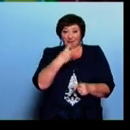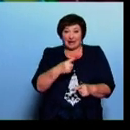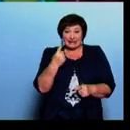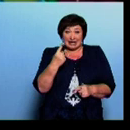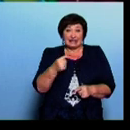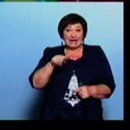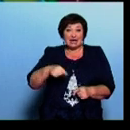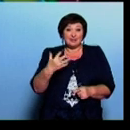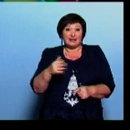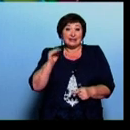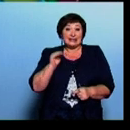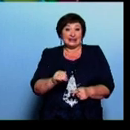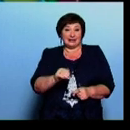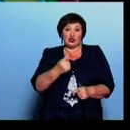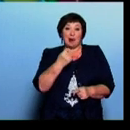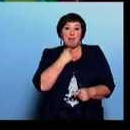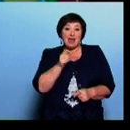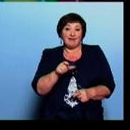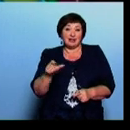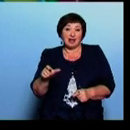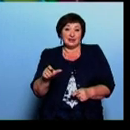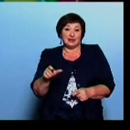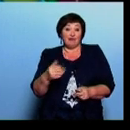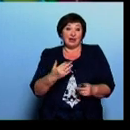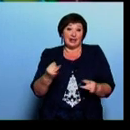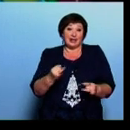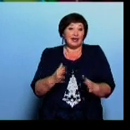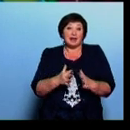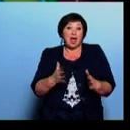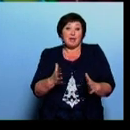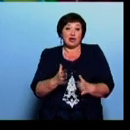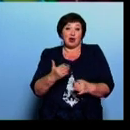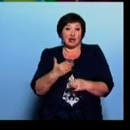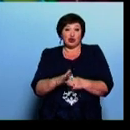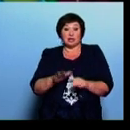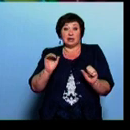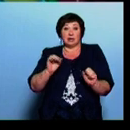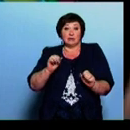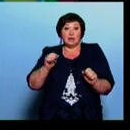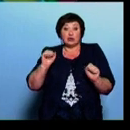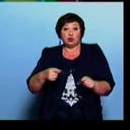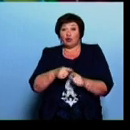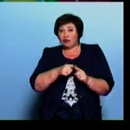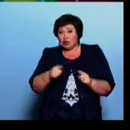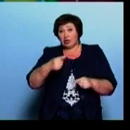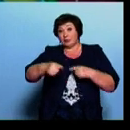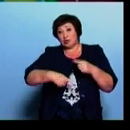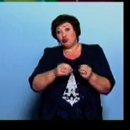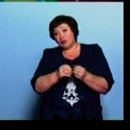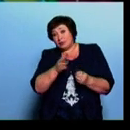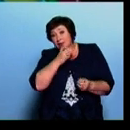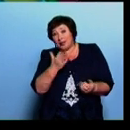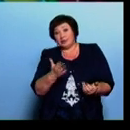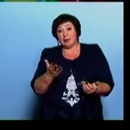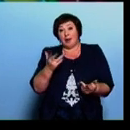тысячи первоклассников, и, наверное, небольшая часть из них сможет в течение последующих 10 лет или когда